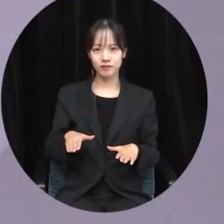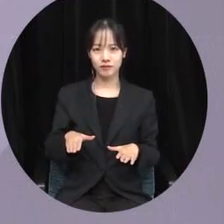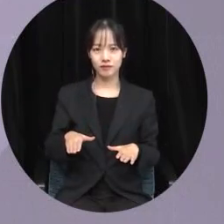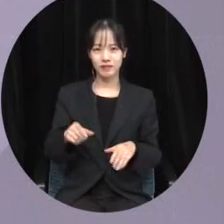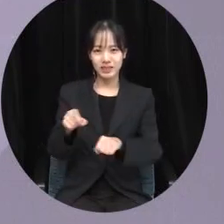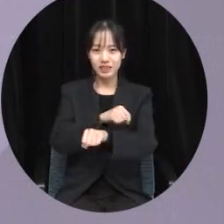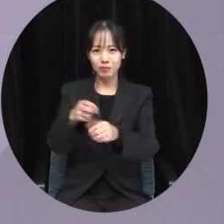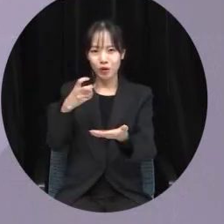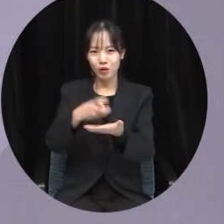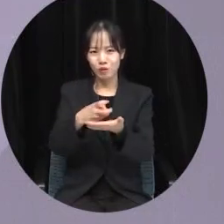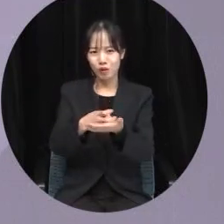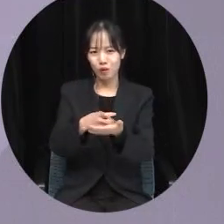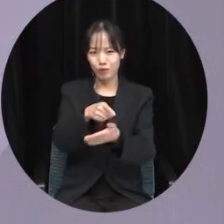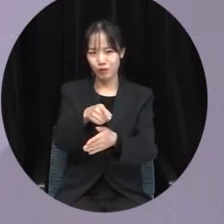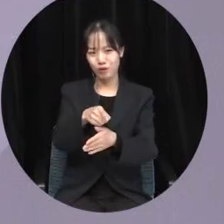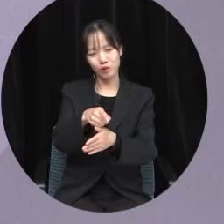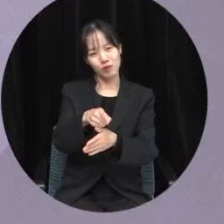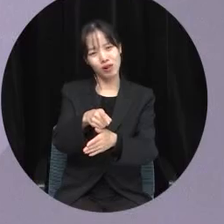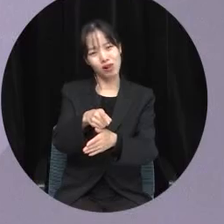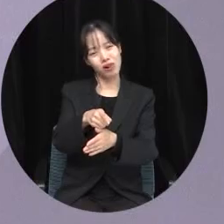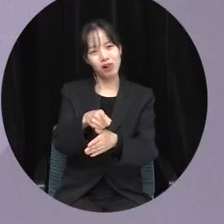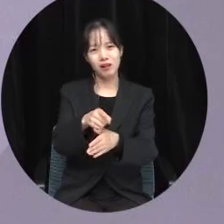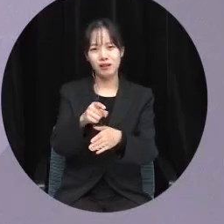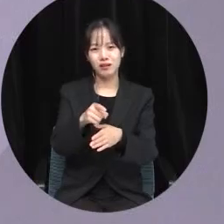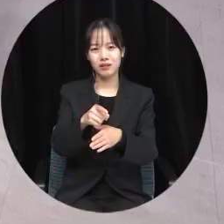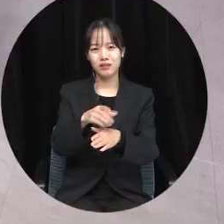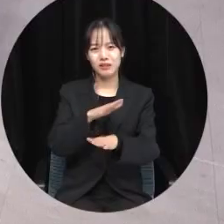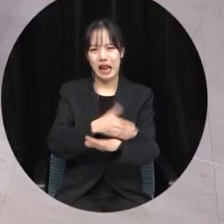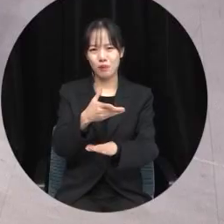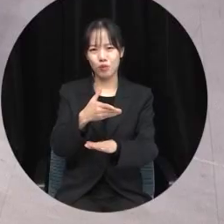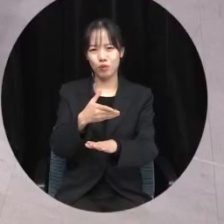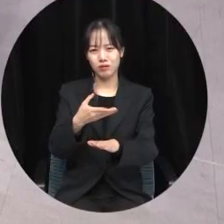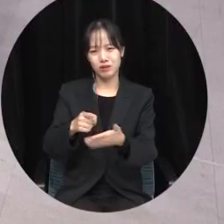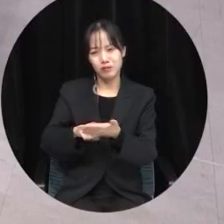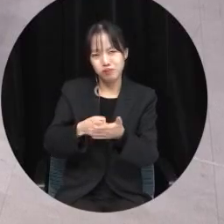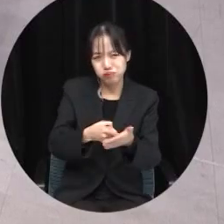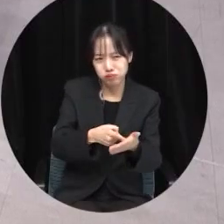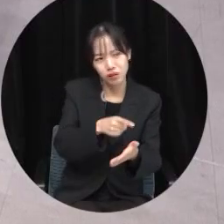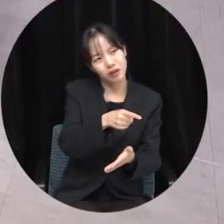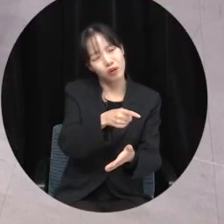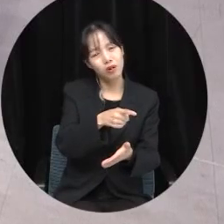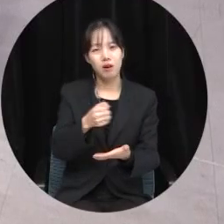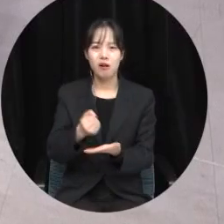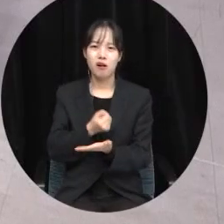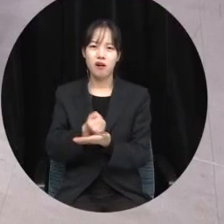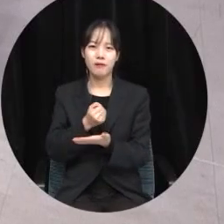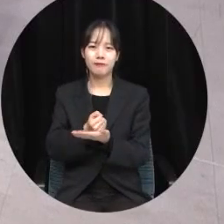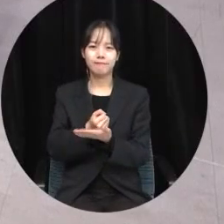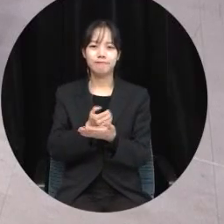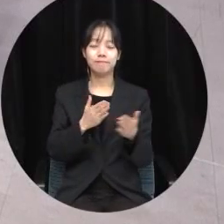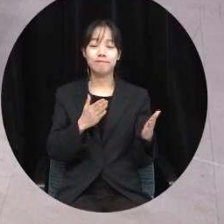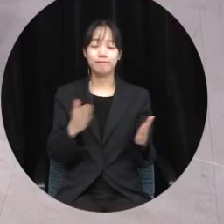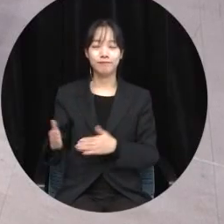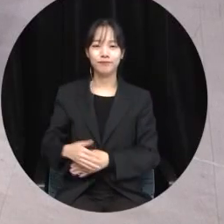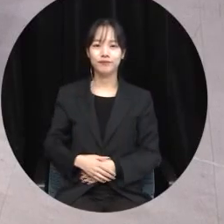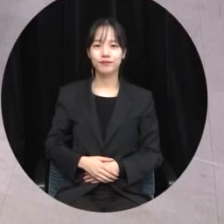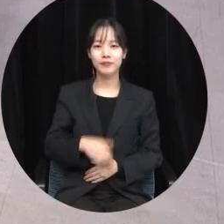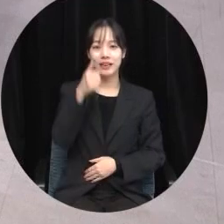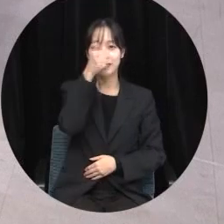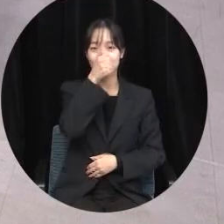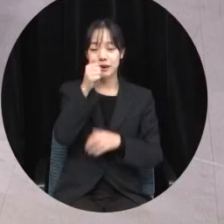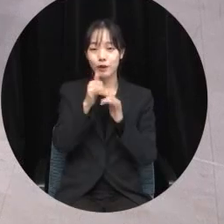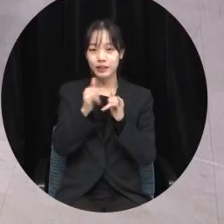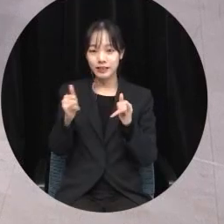것은 참으로 안타깝기 딱이 없다 이렇게 생각하겠습니다. 네. 계속해서 사회자